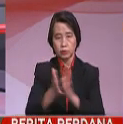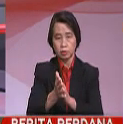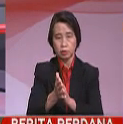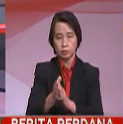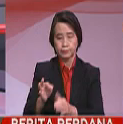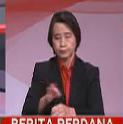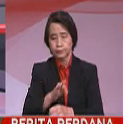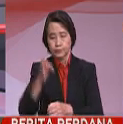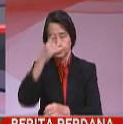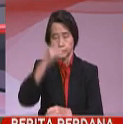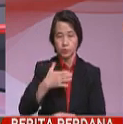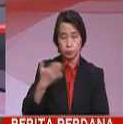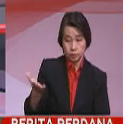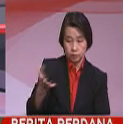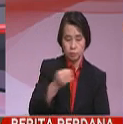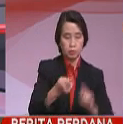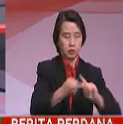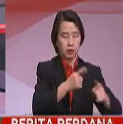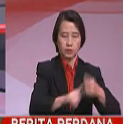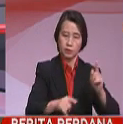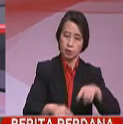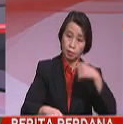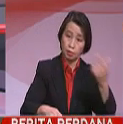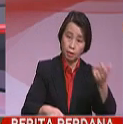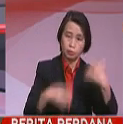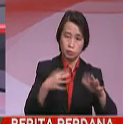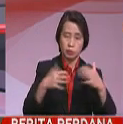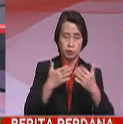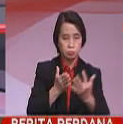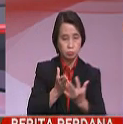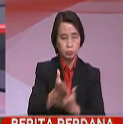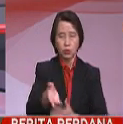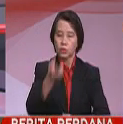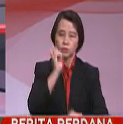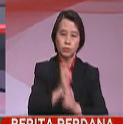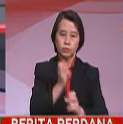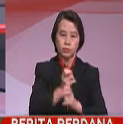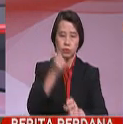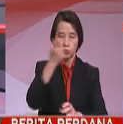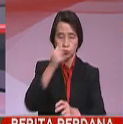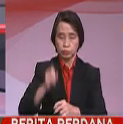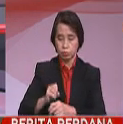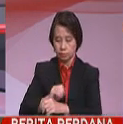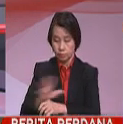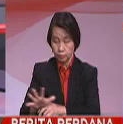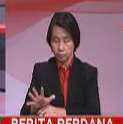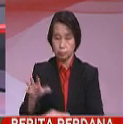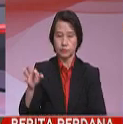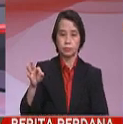pembakar semangat buat dirinya dan rakan-rakan yang lain selepas mengharungi musim sukar akibat pandemik